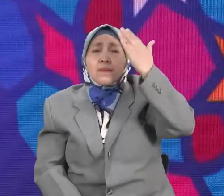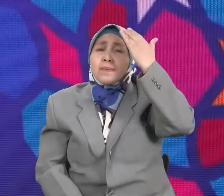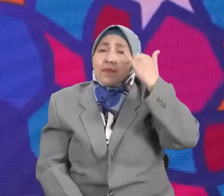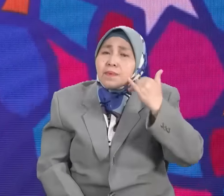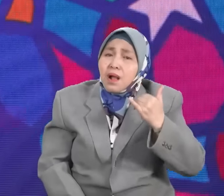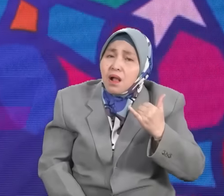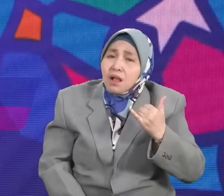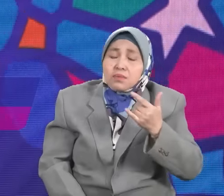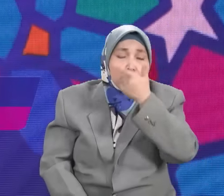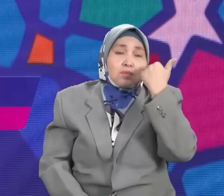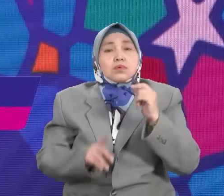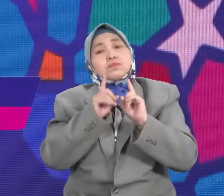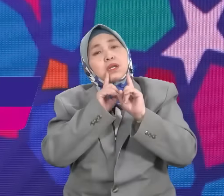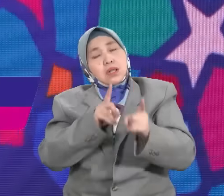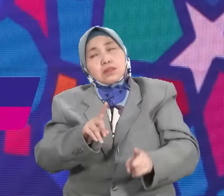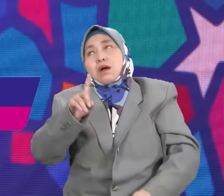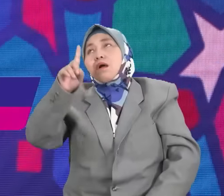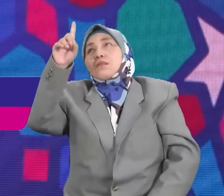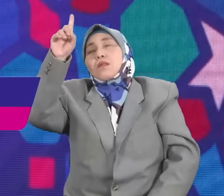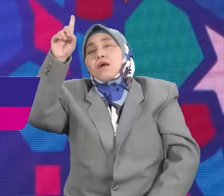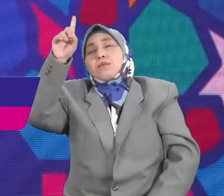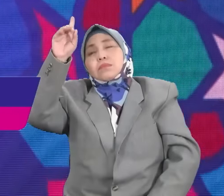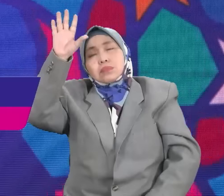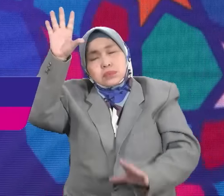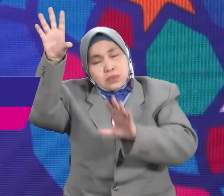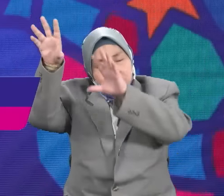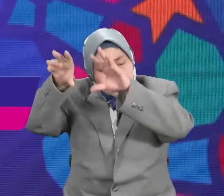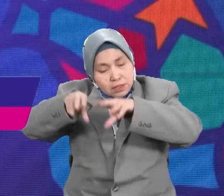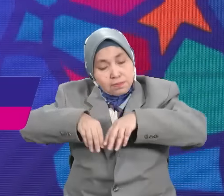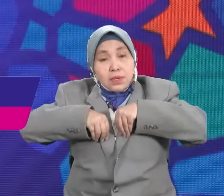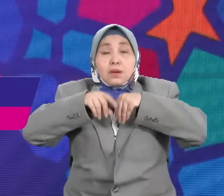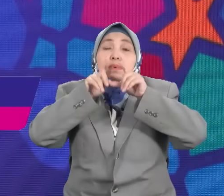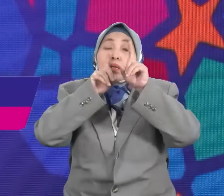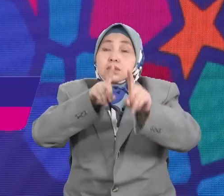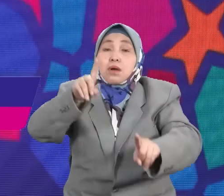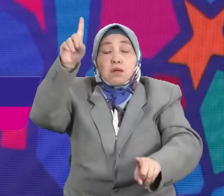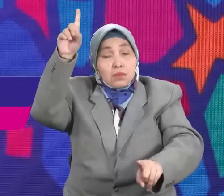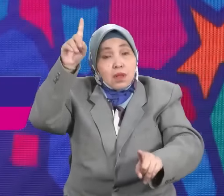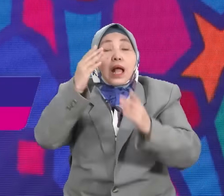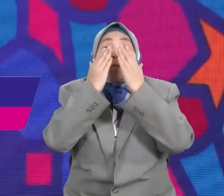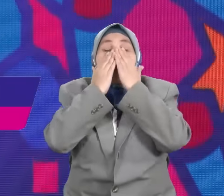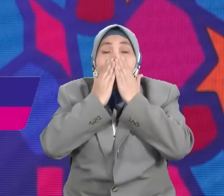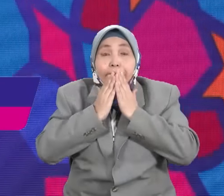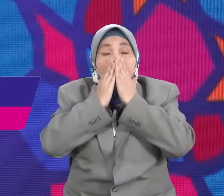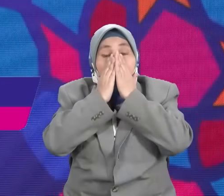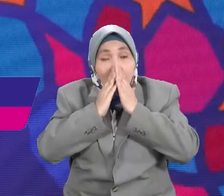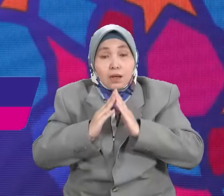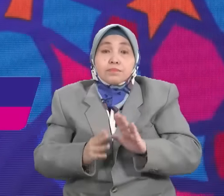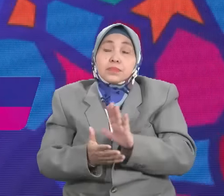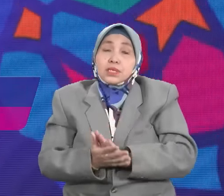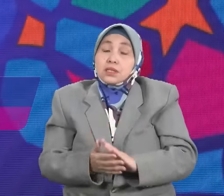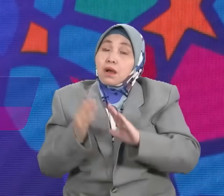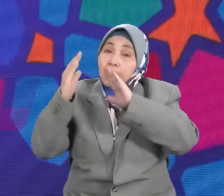Karena perintah Allah Subhanahu menyahut perintah Allah subhanahu wa ta'ala Amin ya robbal alamin